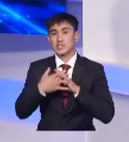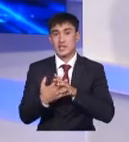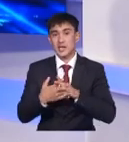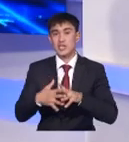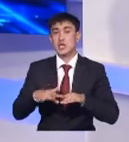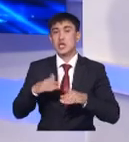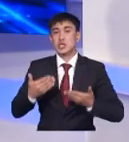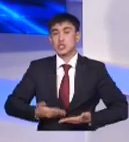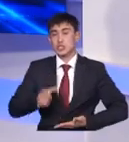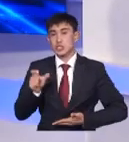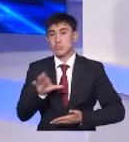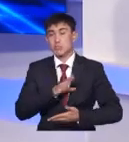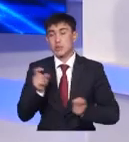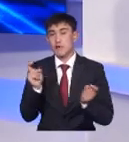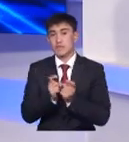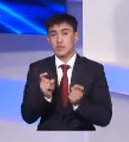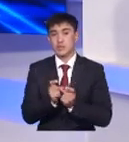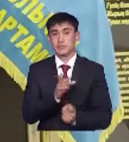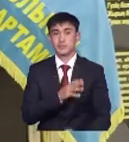сельского округа и жителями произошел конфликт.